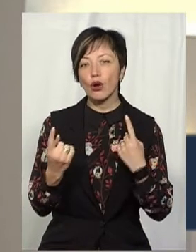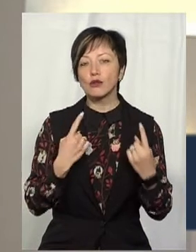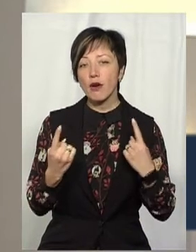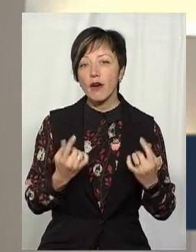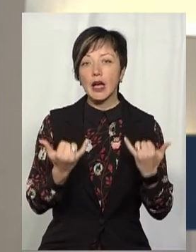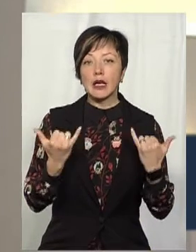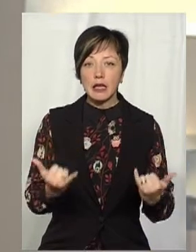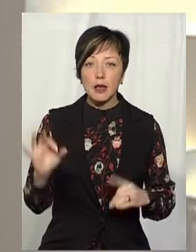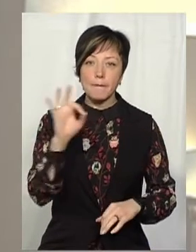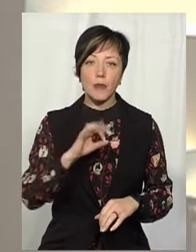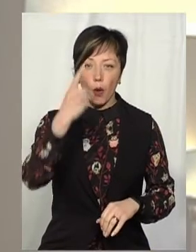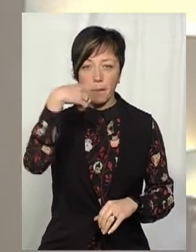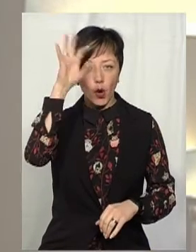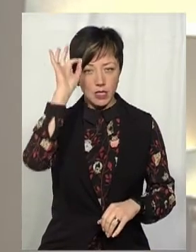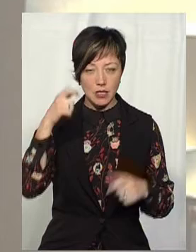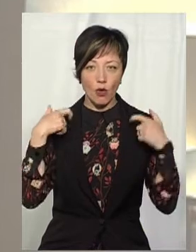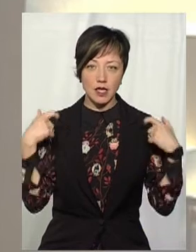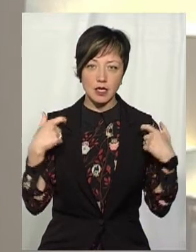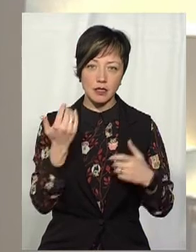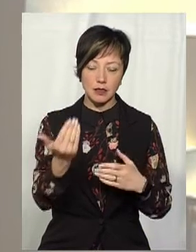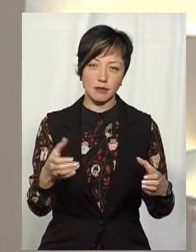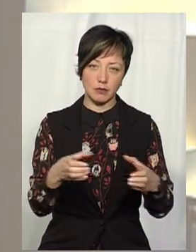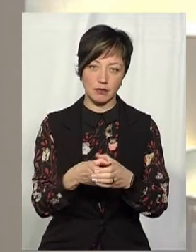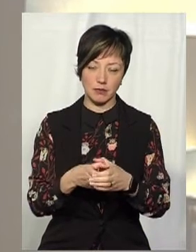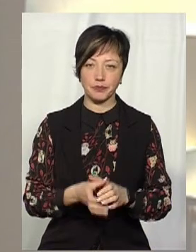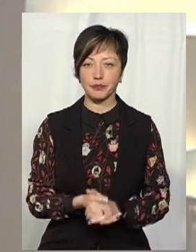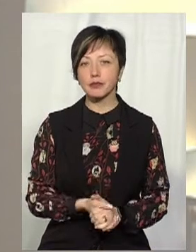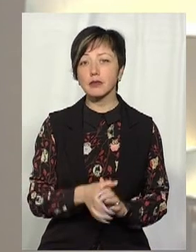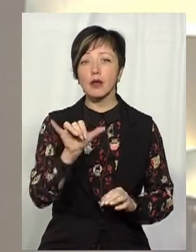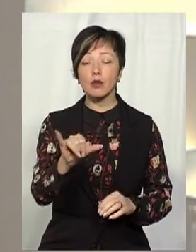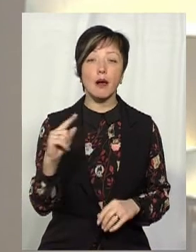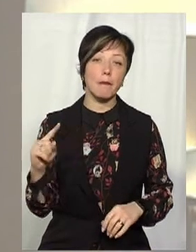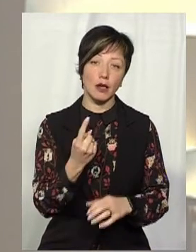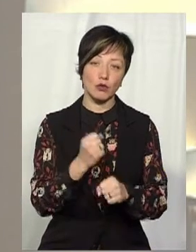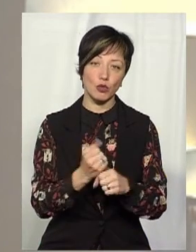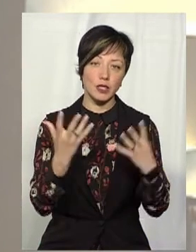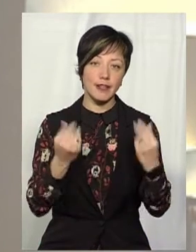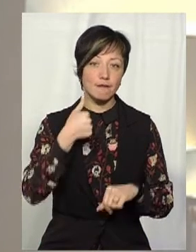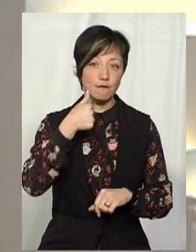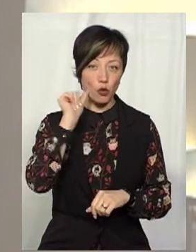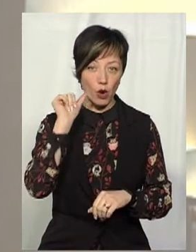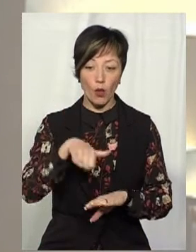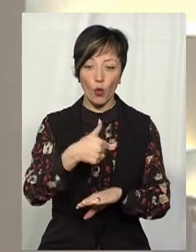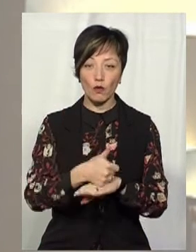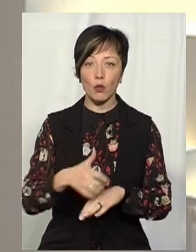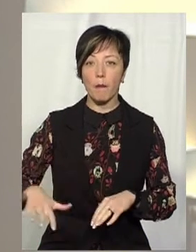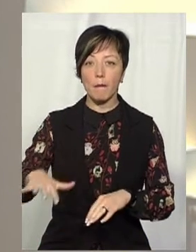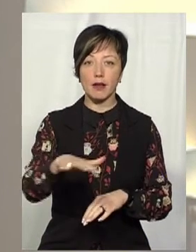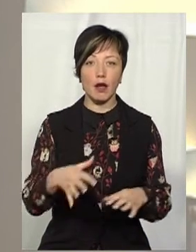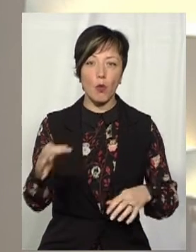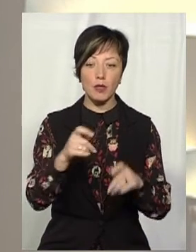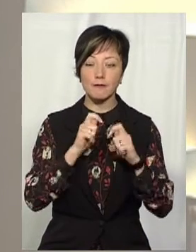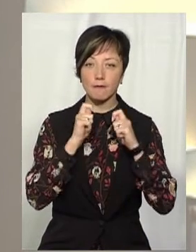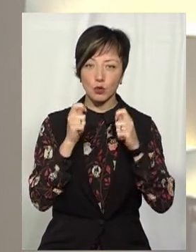розмови. А нині вона про поліцейських офіцерів громад. У них перші робочі дні. Учора на головному майдані області